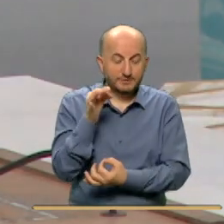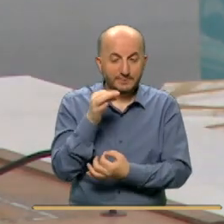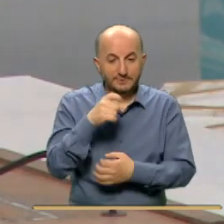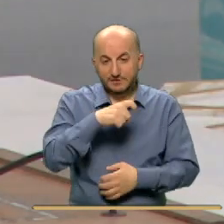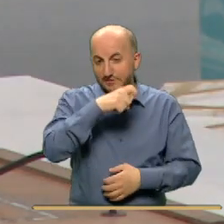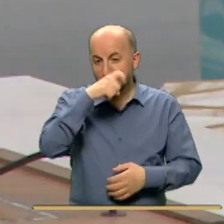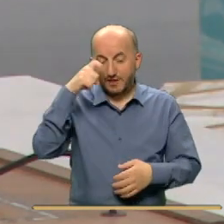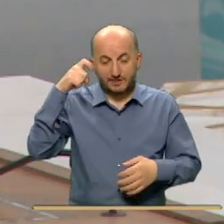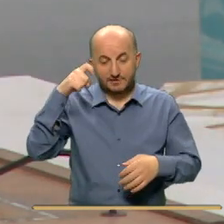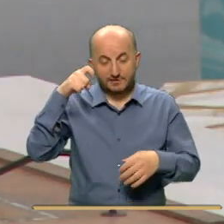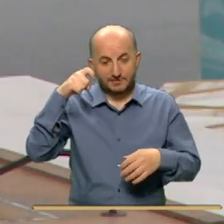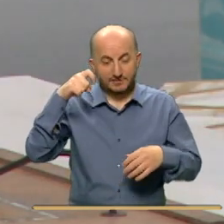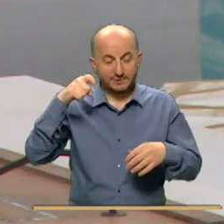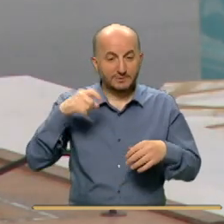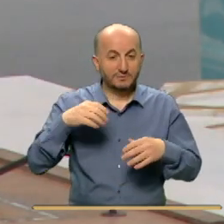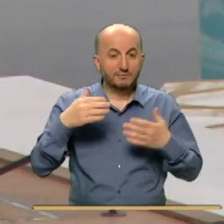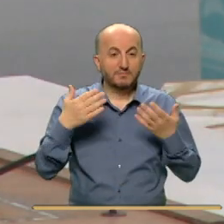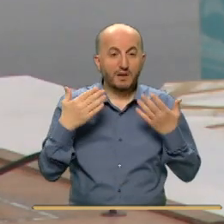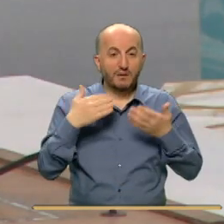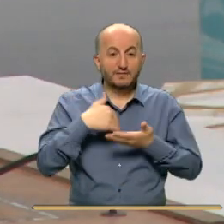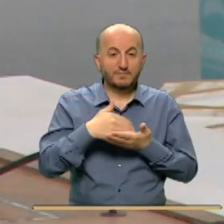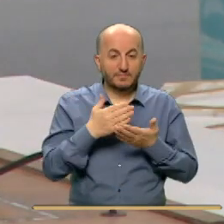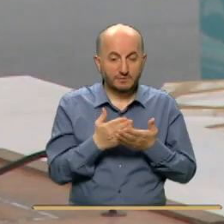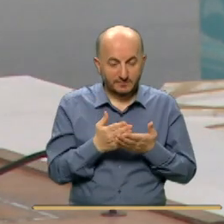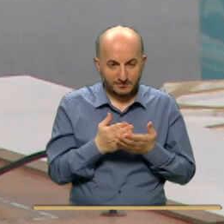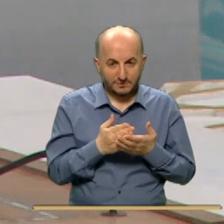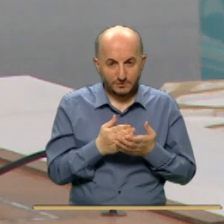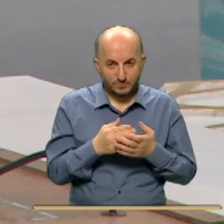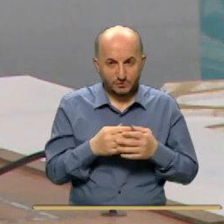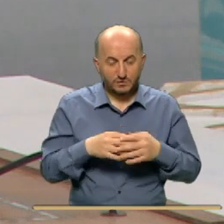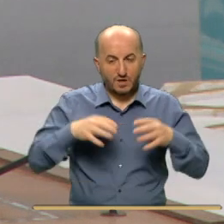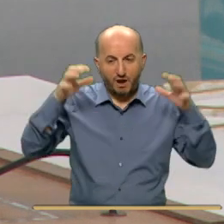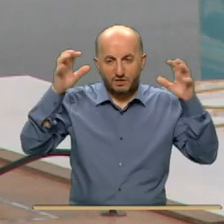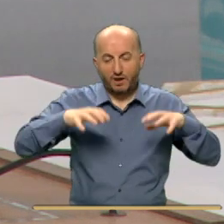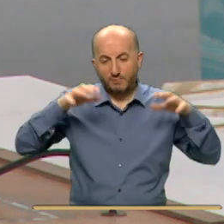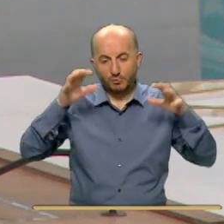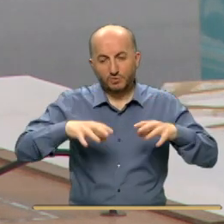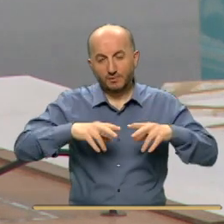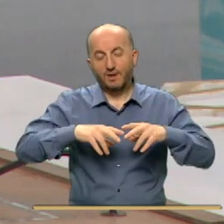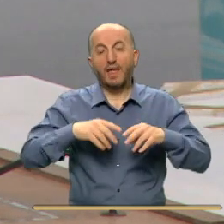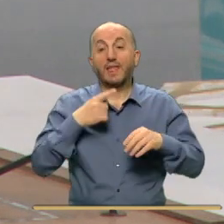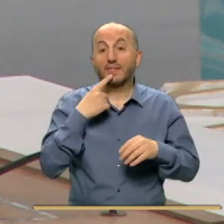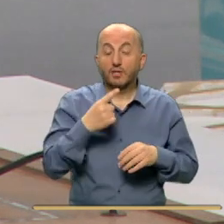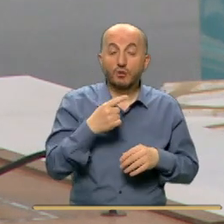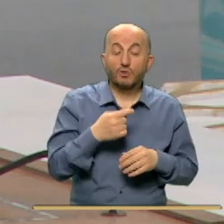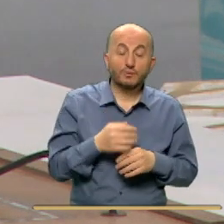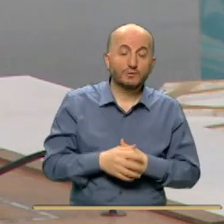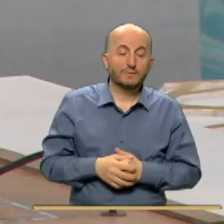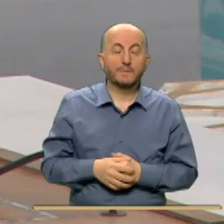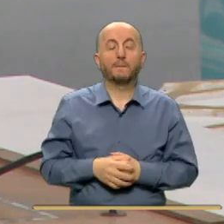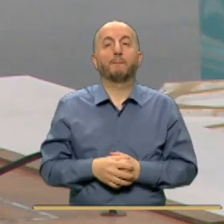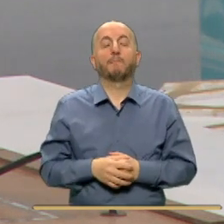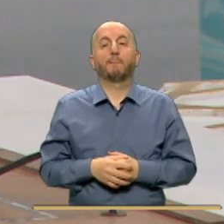yaz mevsiminin sonunda güzün yağan yağmurlara denir diyorlar. Ramazan kelimesi.